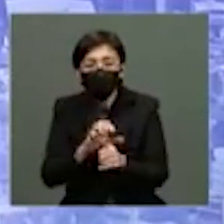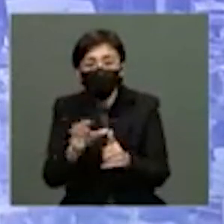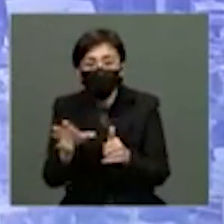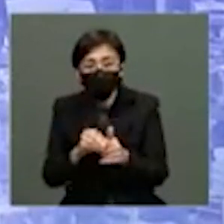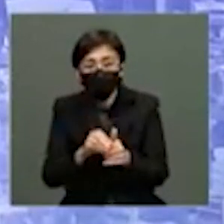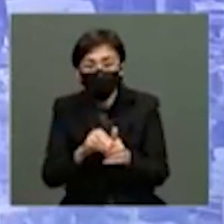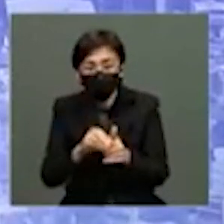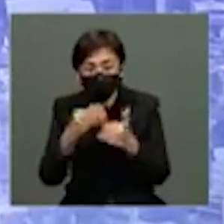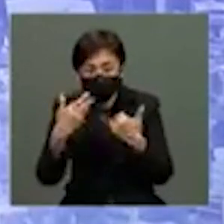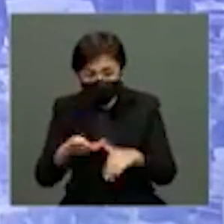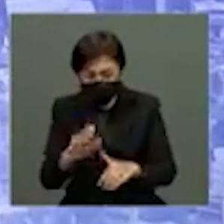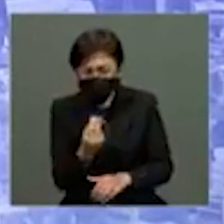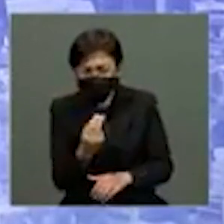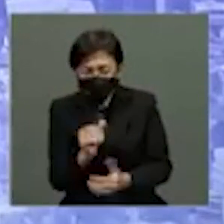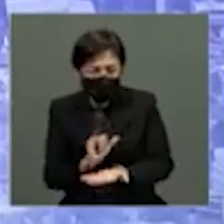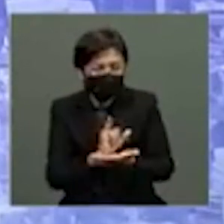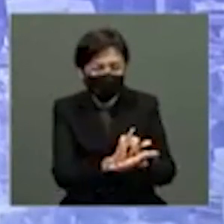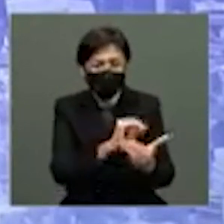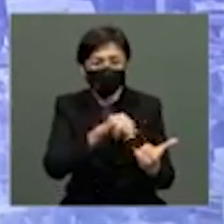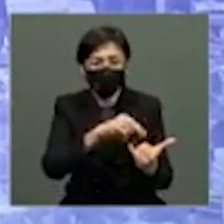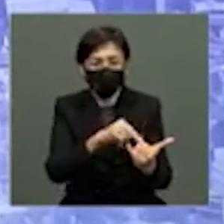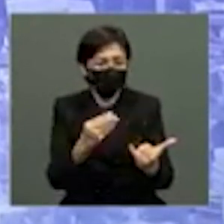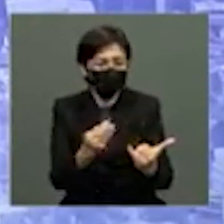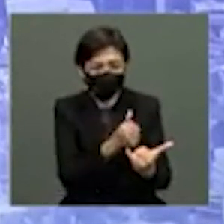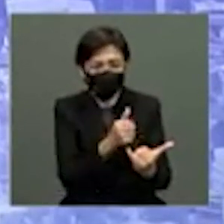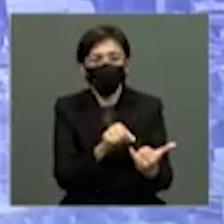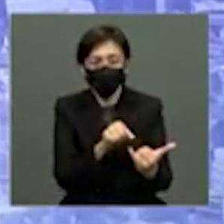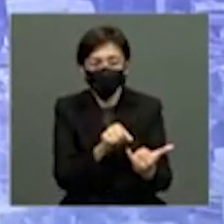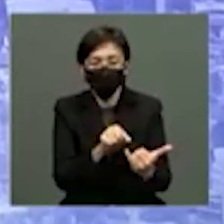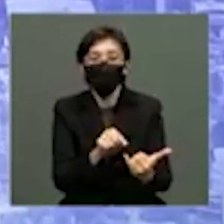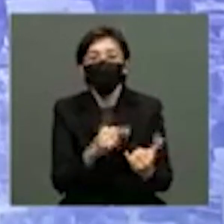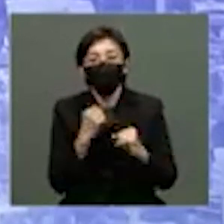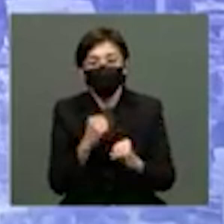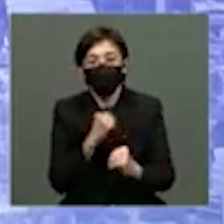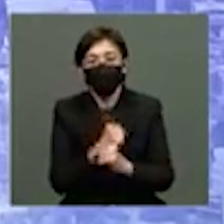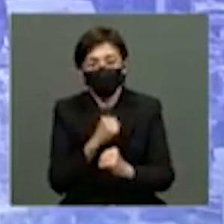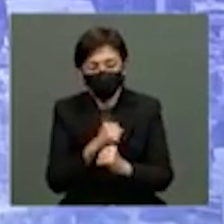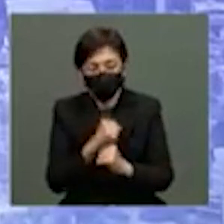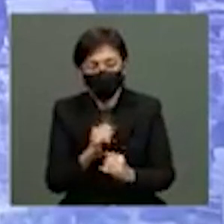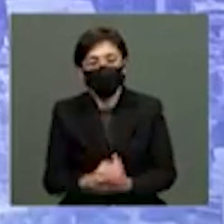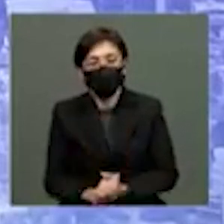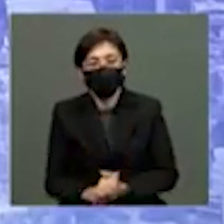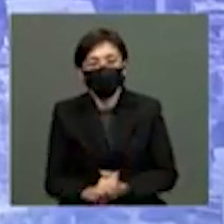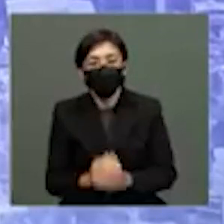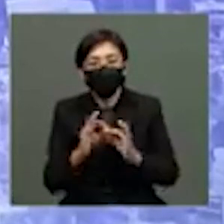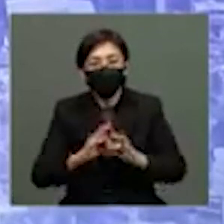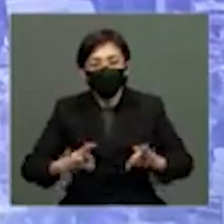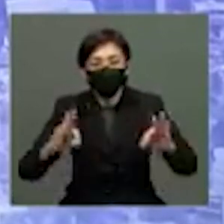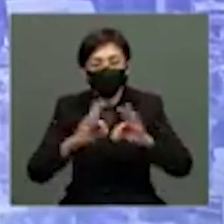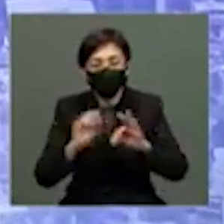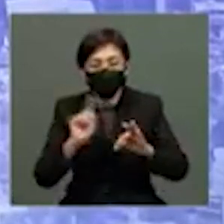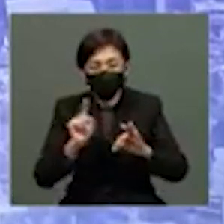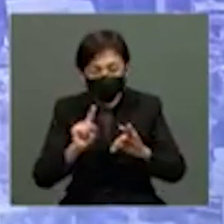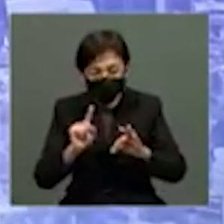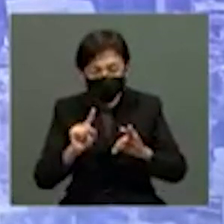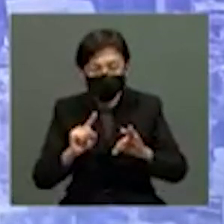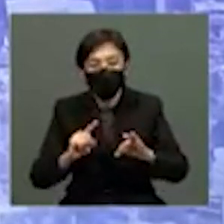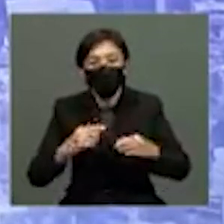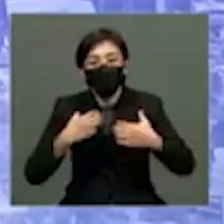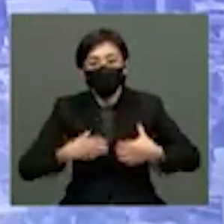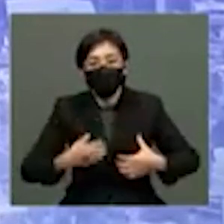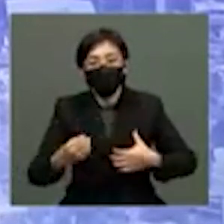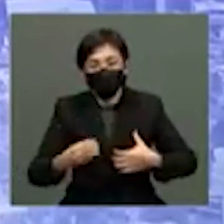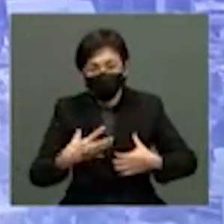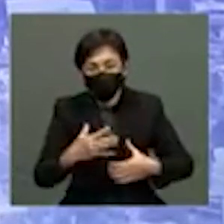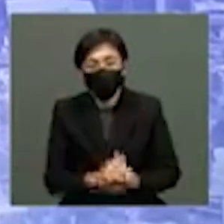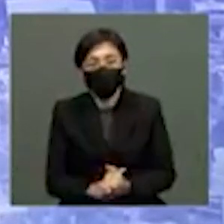รีบเข้ารับการรักษาโดยเร็วที่สุดนะครับนี่คือสิ่งที่จะเกิดขึ้นมีความสำคัญก็คือเอ็กซเรย์ครับต้องเกิดขึ้นตรงนั้นเพราะต้องเอา